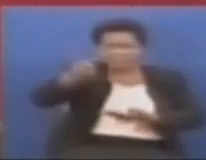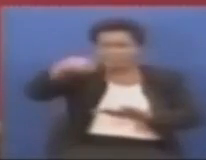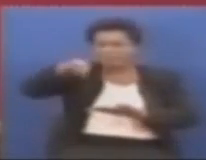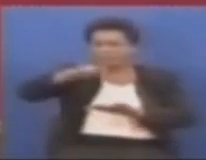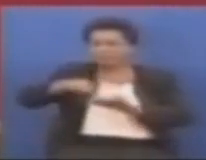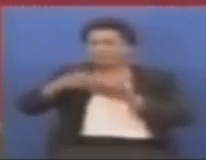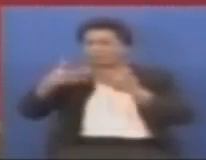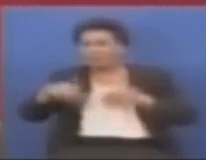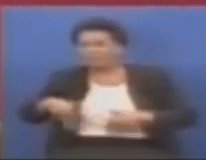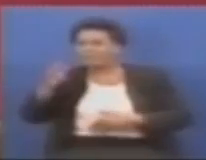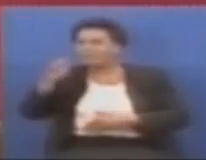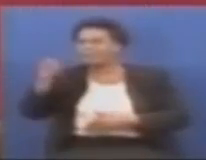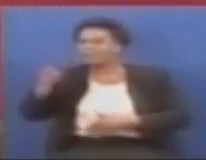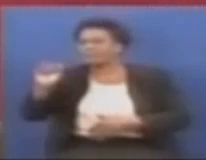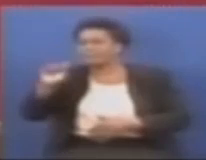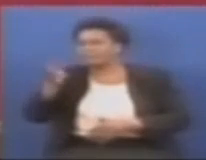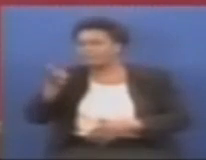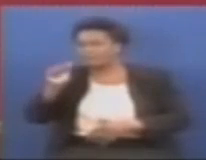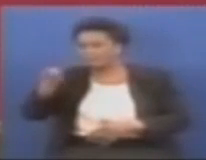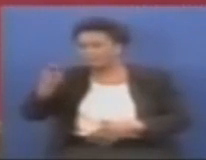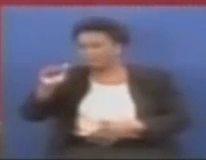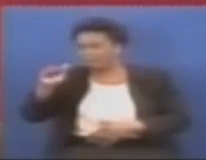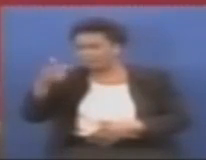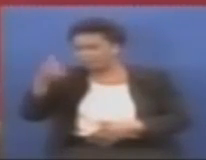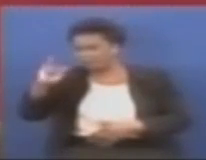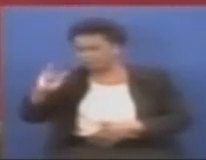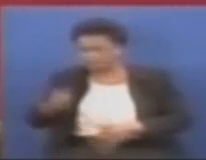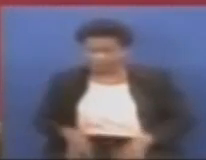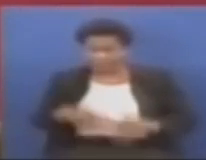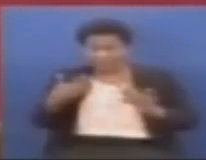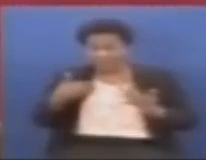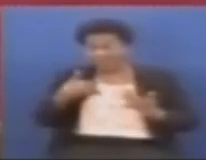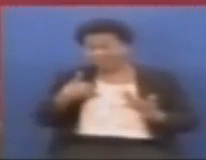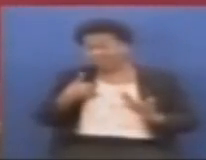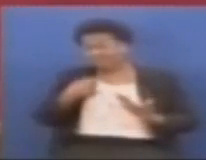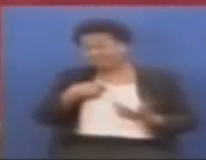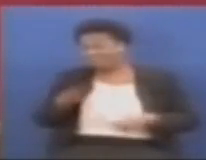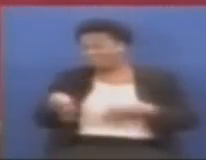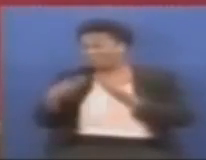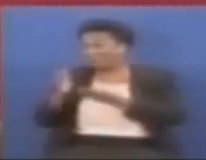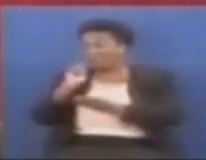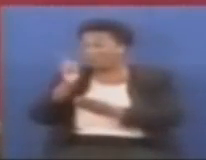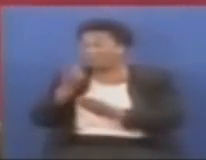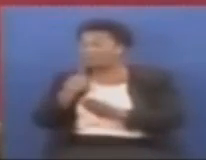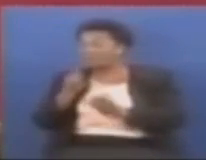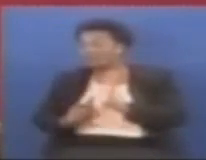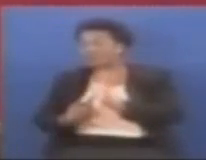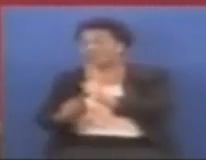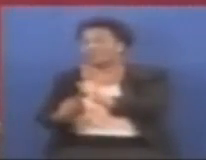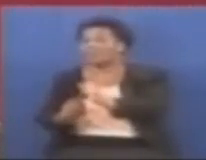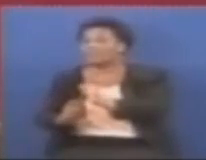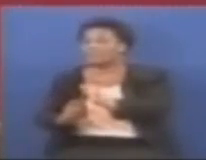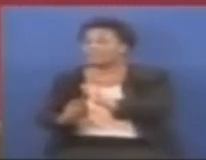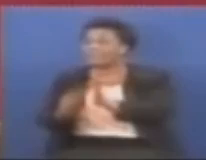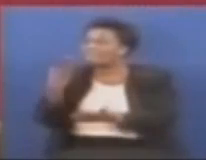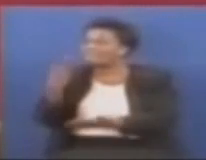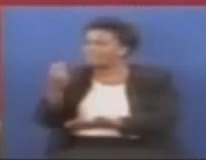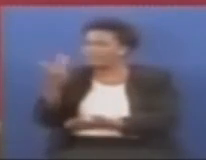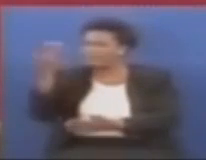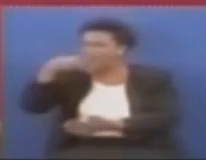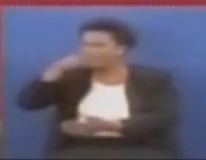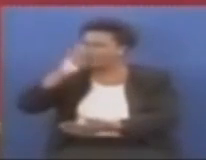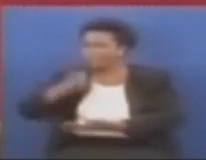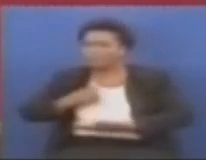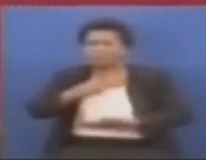ambayo nimempa nimeonyesha idadi ya fedha ambazo zimetolewa na serikali na nia njema ya serikali ambayo inaongozwa na CCM,